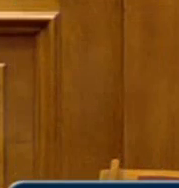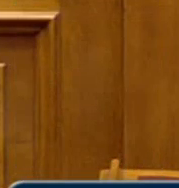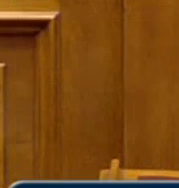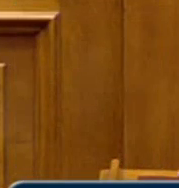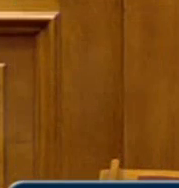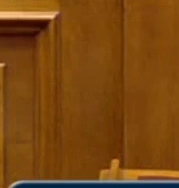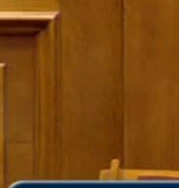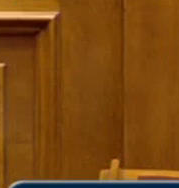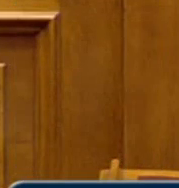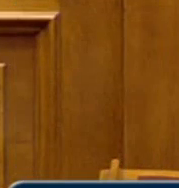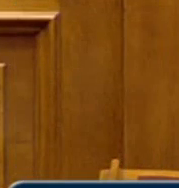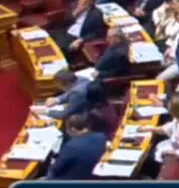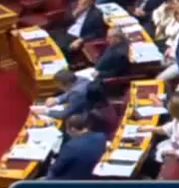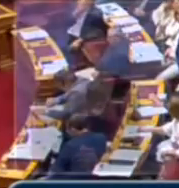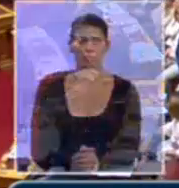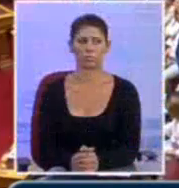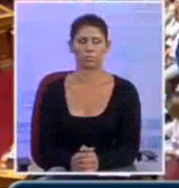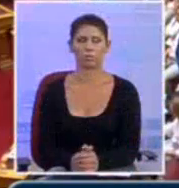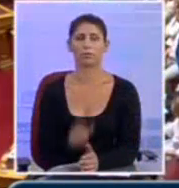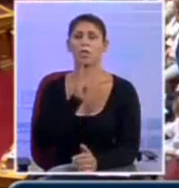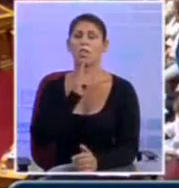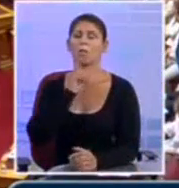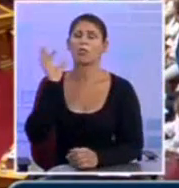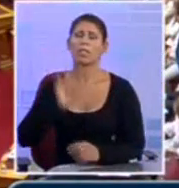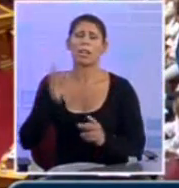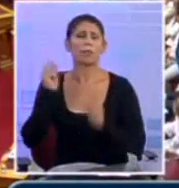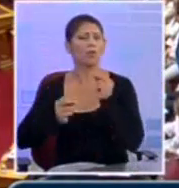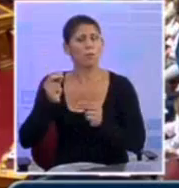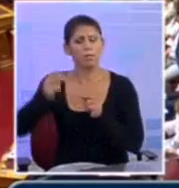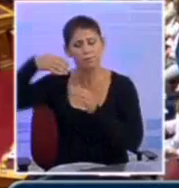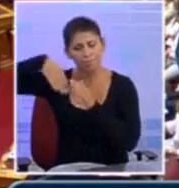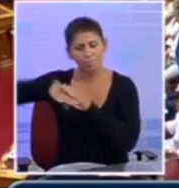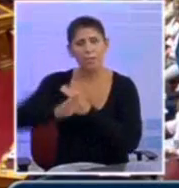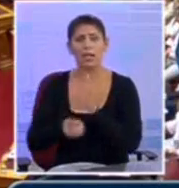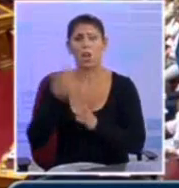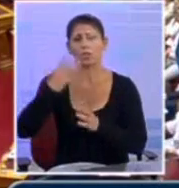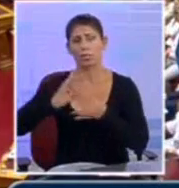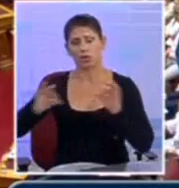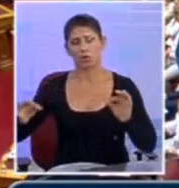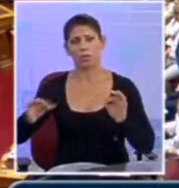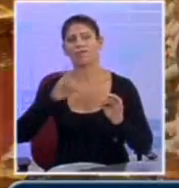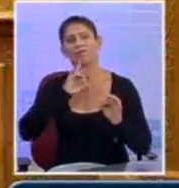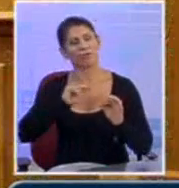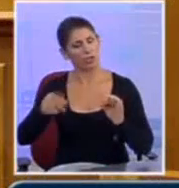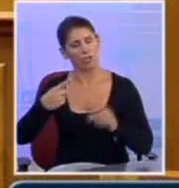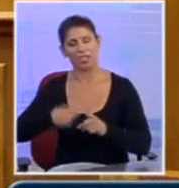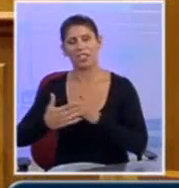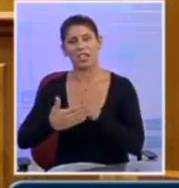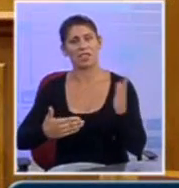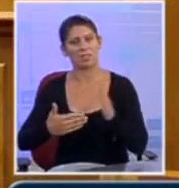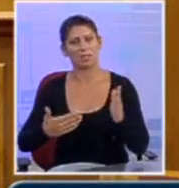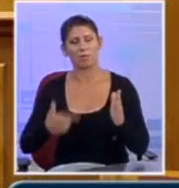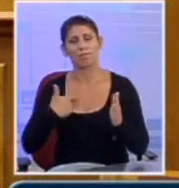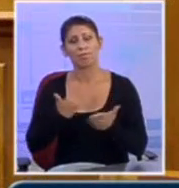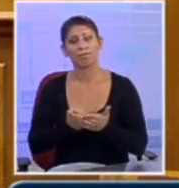Όπως σε κάθε κρίσιμη καμπή της νεότερης ιστορίας της χώρας, έτσι και τώρα η ελληνική αριστερά καλείται να